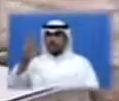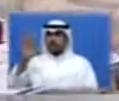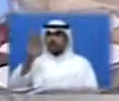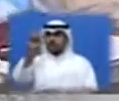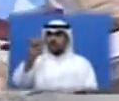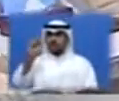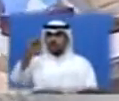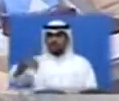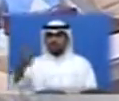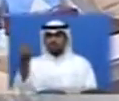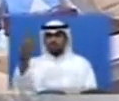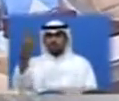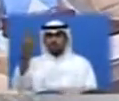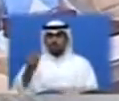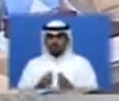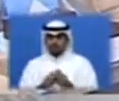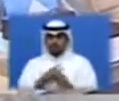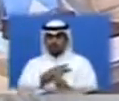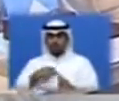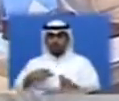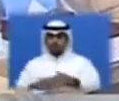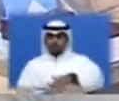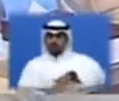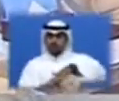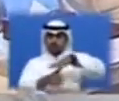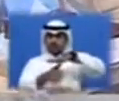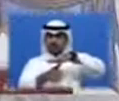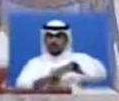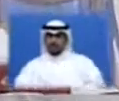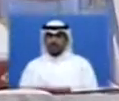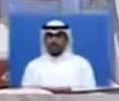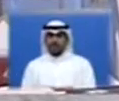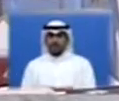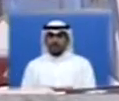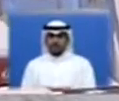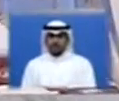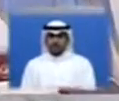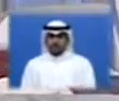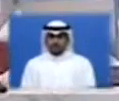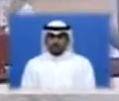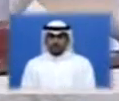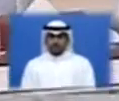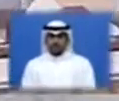اليوم سمو الشيخ جابر المبارك الحمد الصباح رئيس مجلس الوزراء.